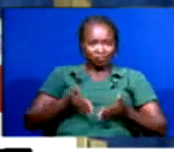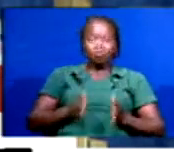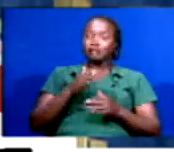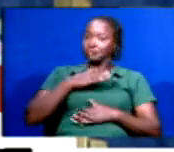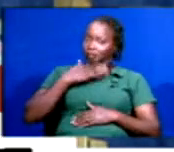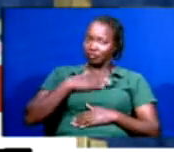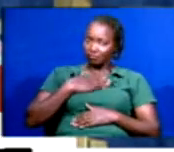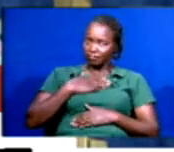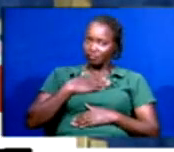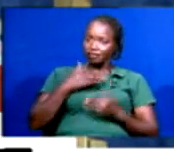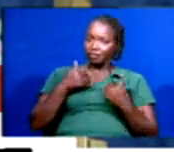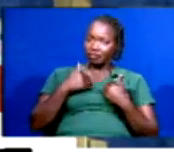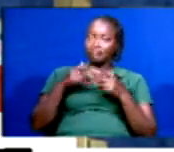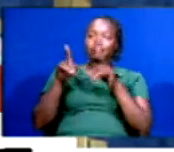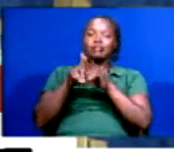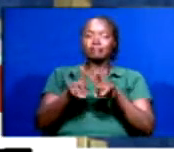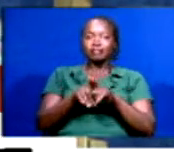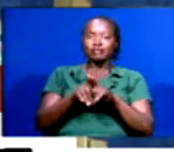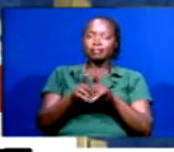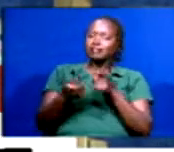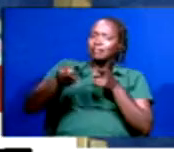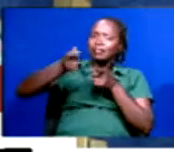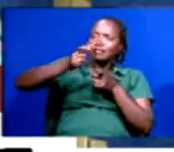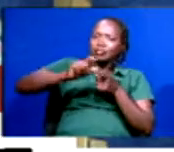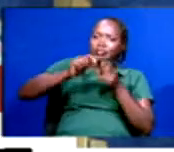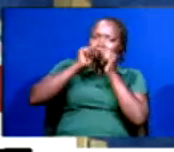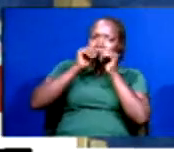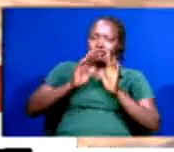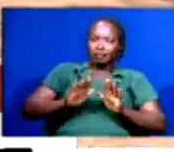na pia vile vile akaniongeza baraka mbani ya watoto.